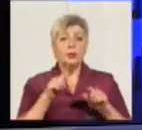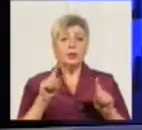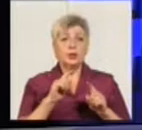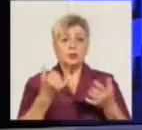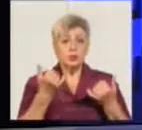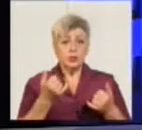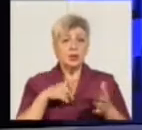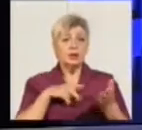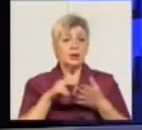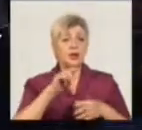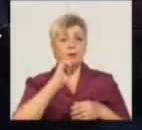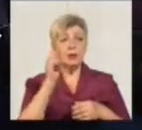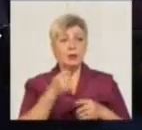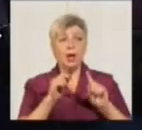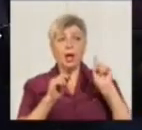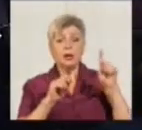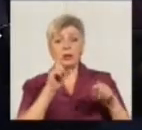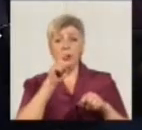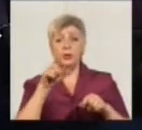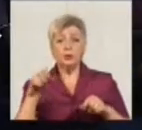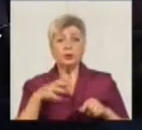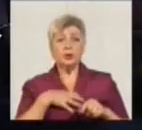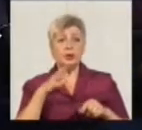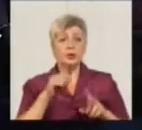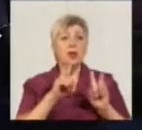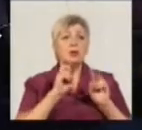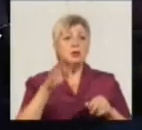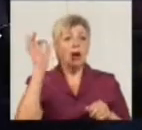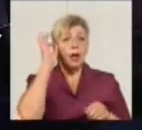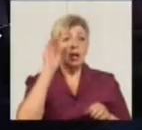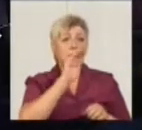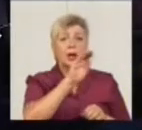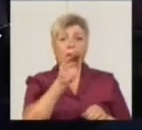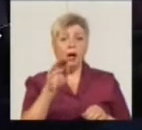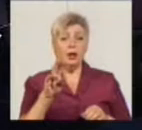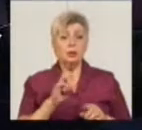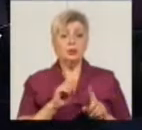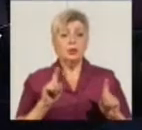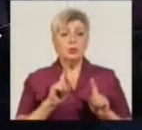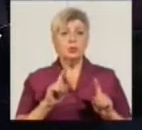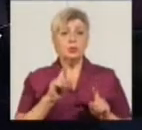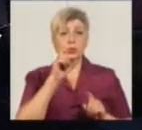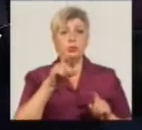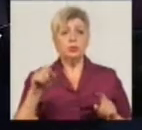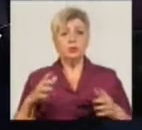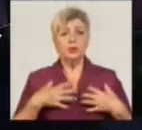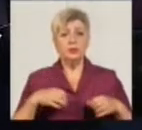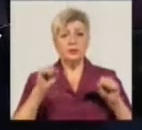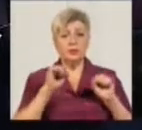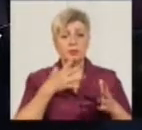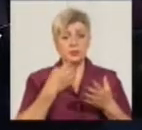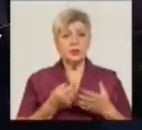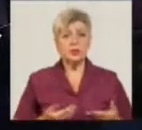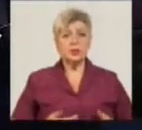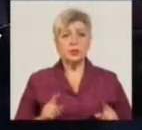гинуть? Як нагадують про те, що є люди, які своє життя, зокрема, пожертвували для того, щоб війна не пішла